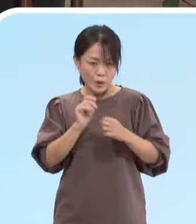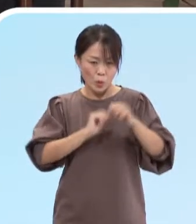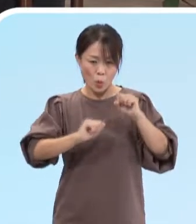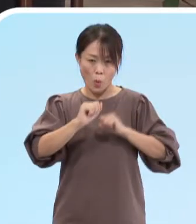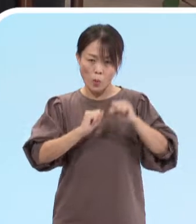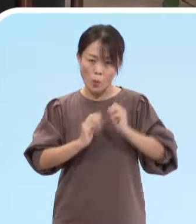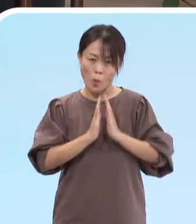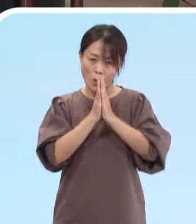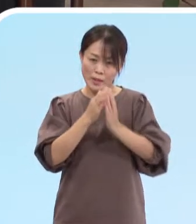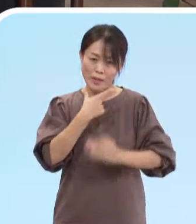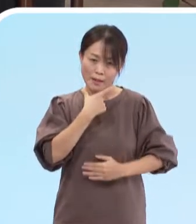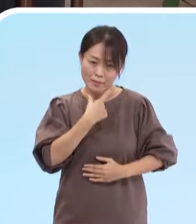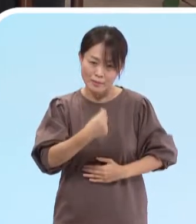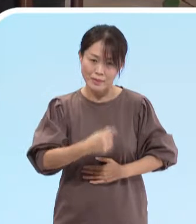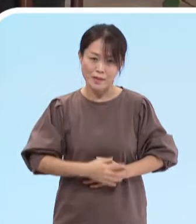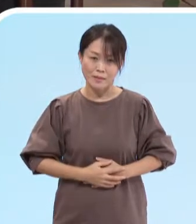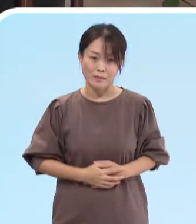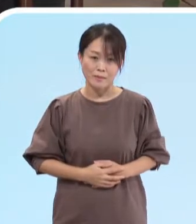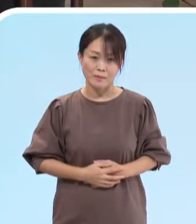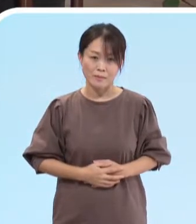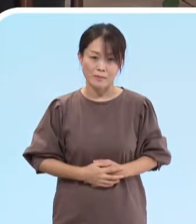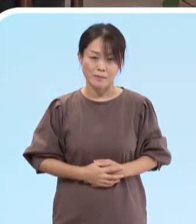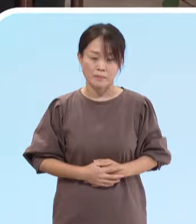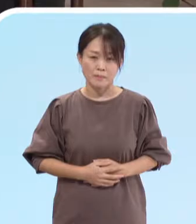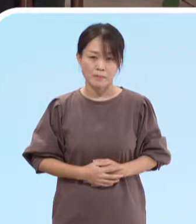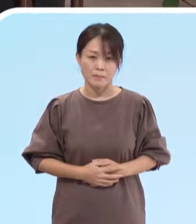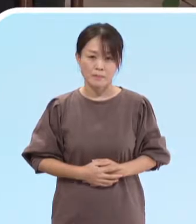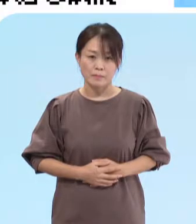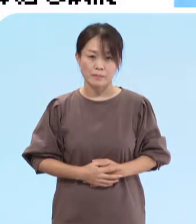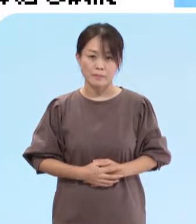ただきたいと お願いしたいと思っております。